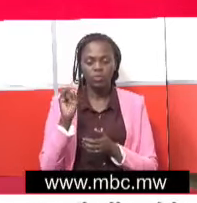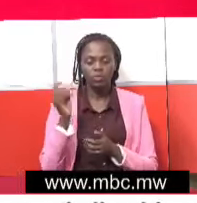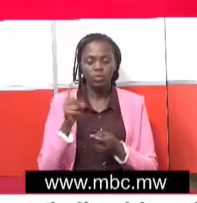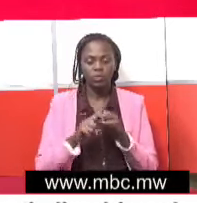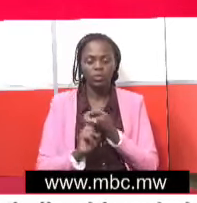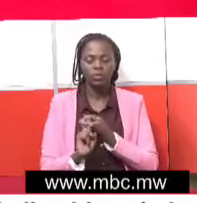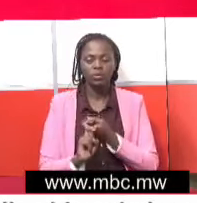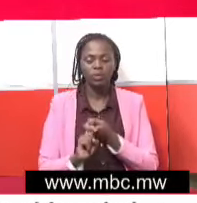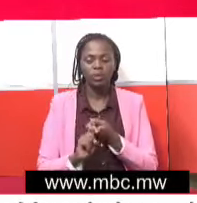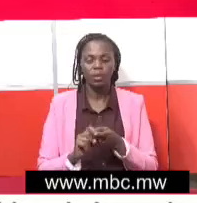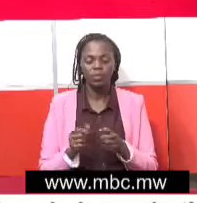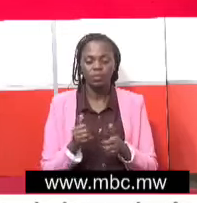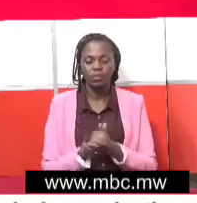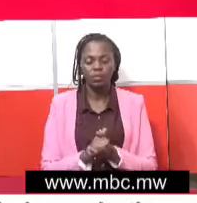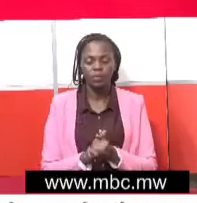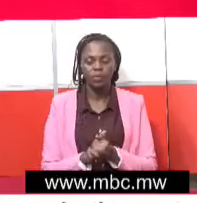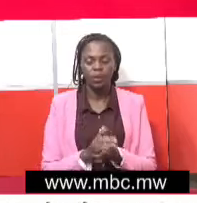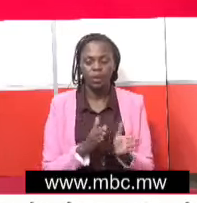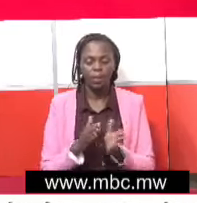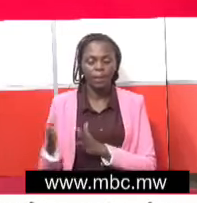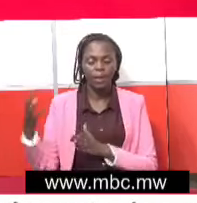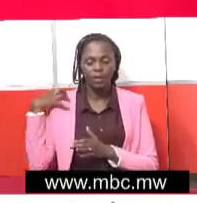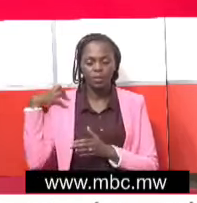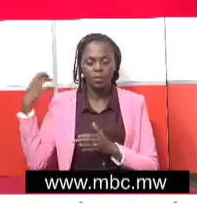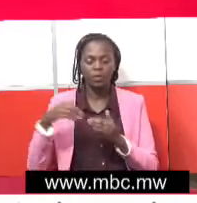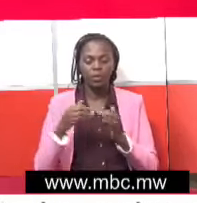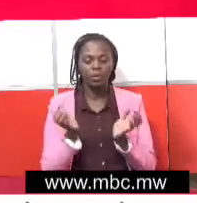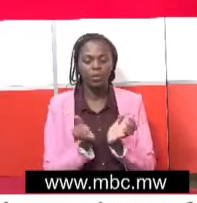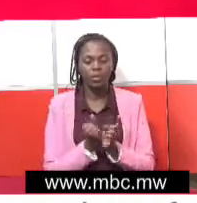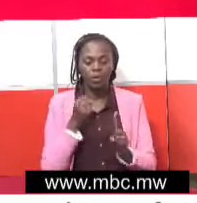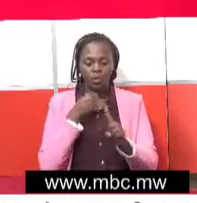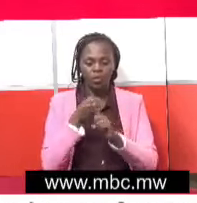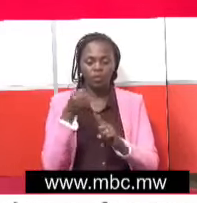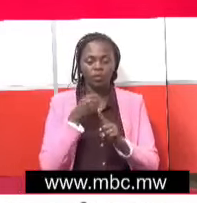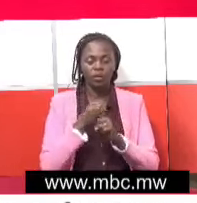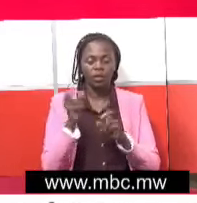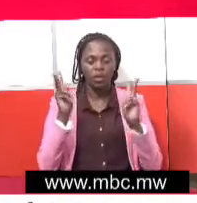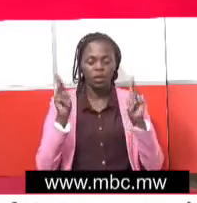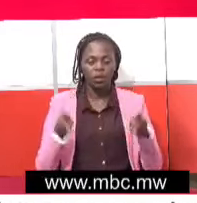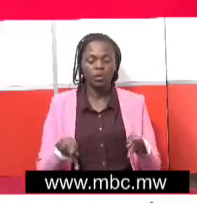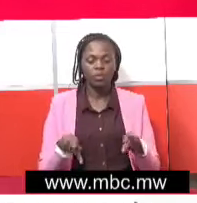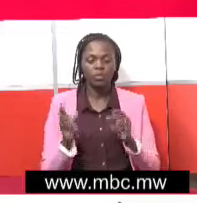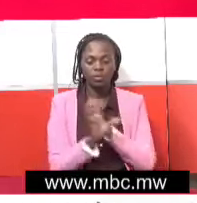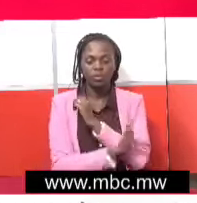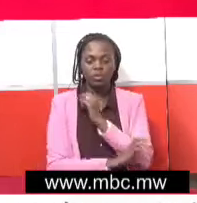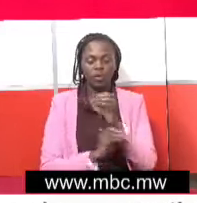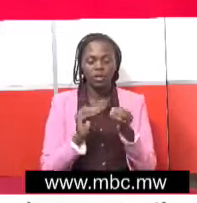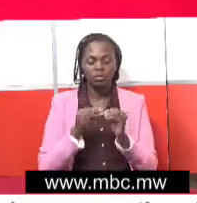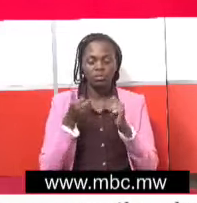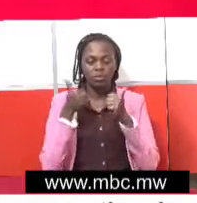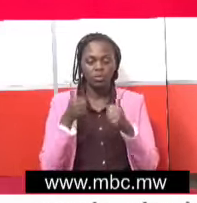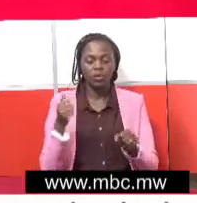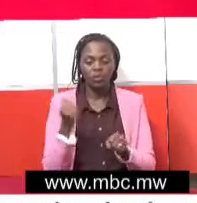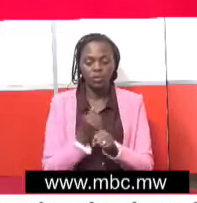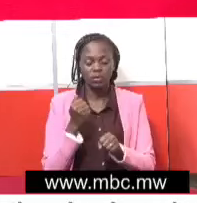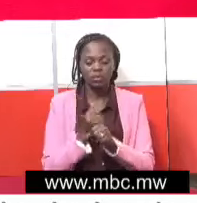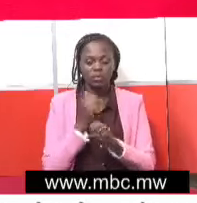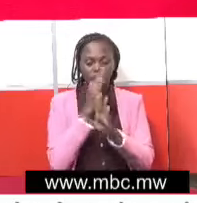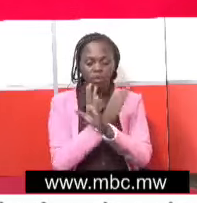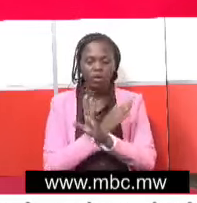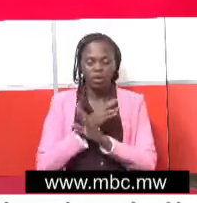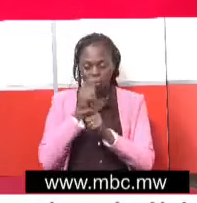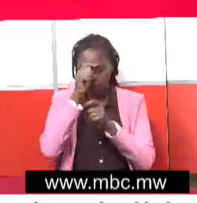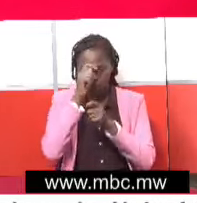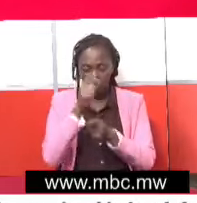pakhale mgwirizano pakati pambali ya boma ndi mabungwe omenyera ufulu wa anthu kuti dziko lino lichite bwino pa ntchito yoteteza ndi